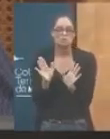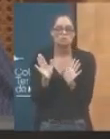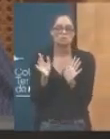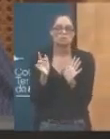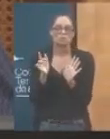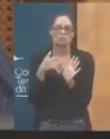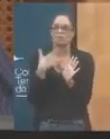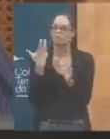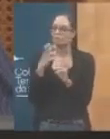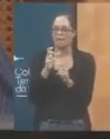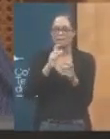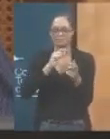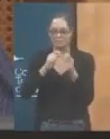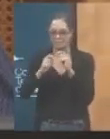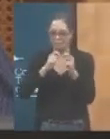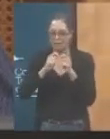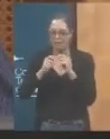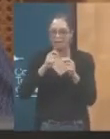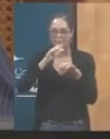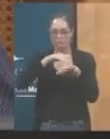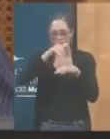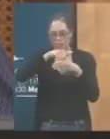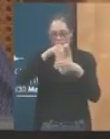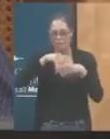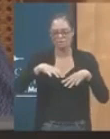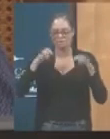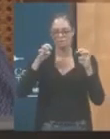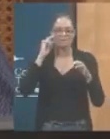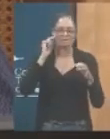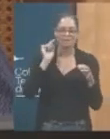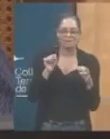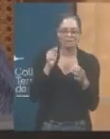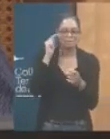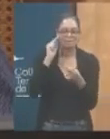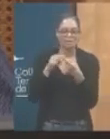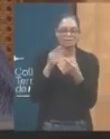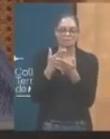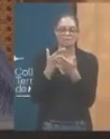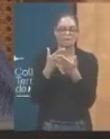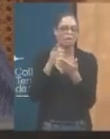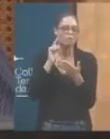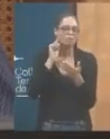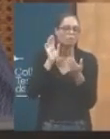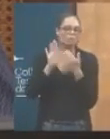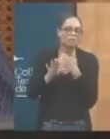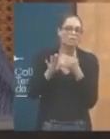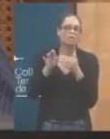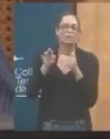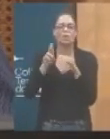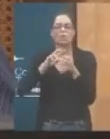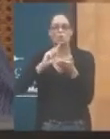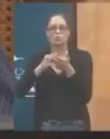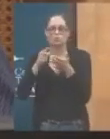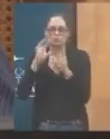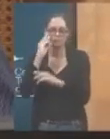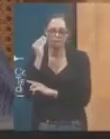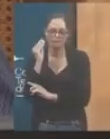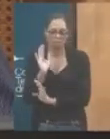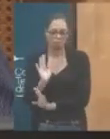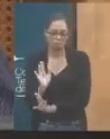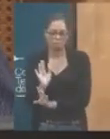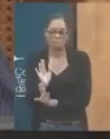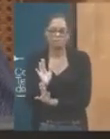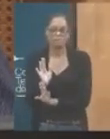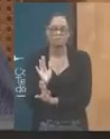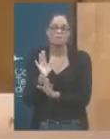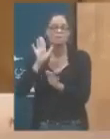un débat au niveau de l'Assemblée sur une question qui est une question d'ordre des ressources humaines et qui concerne donc le Centre